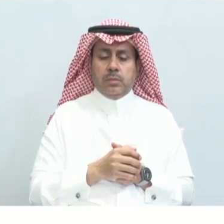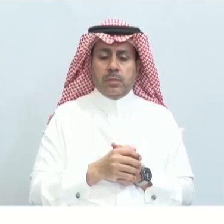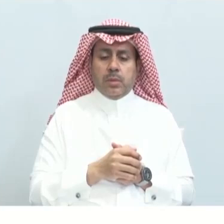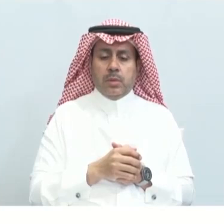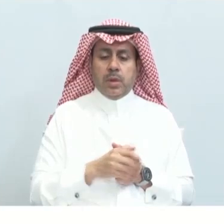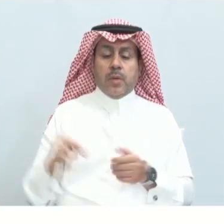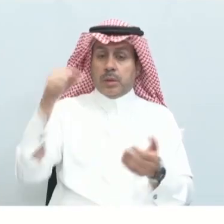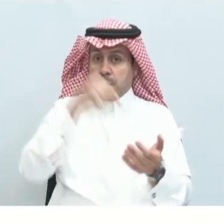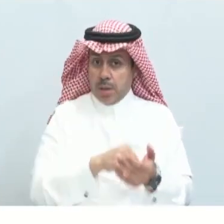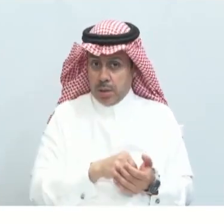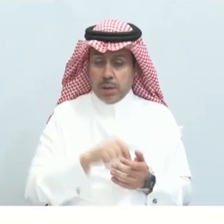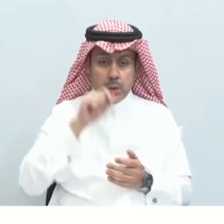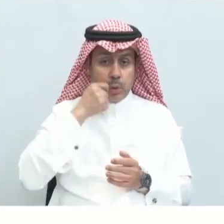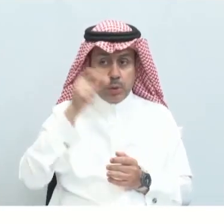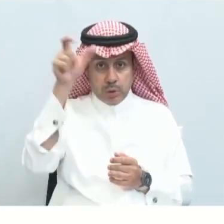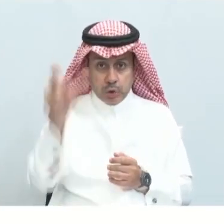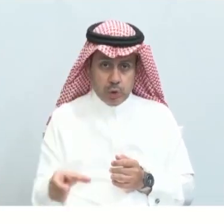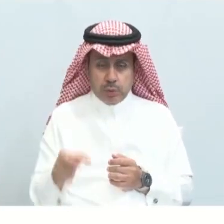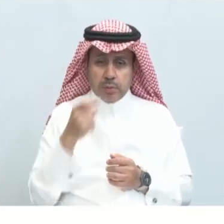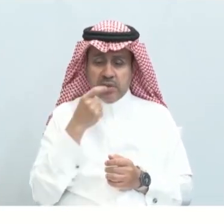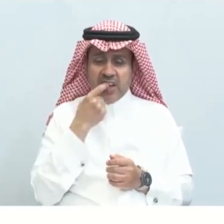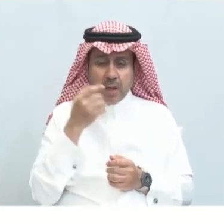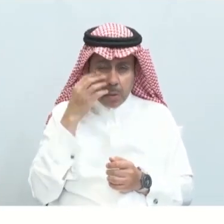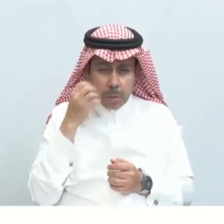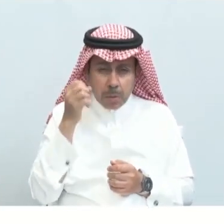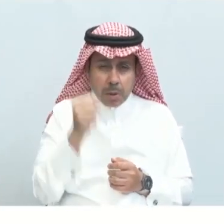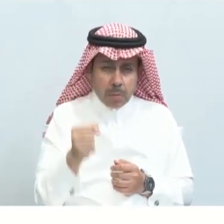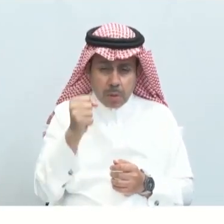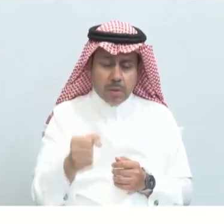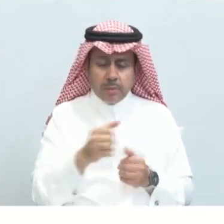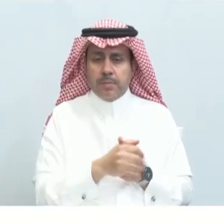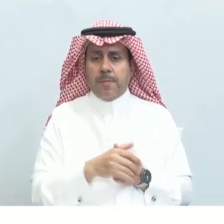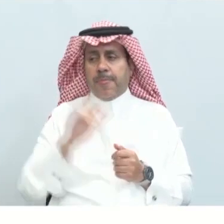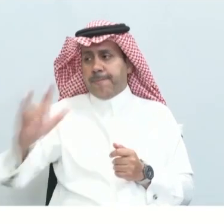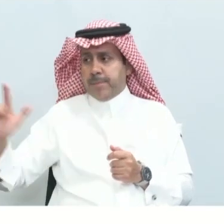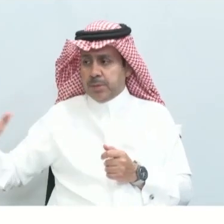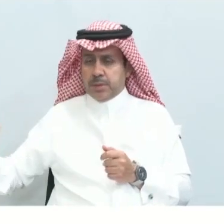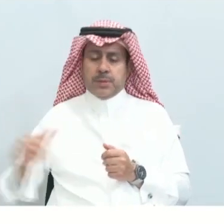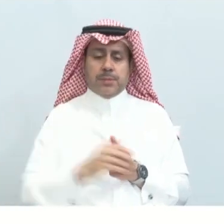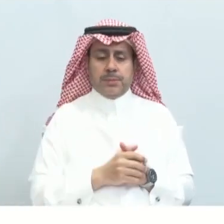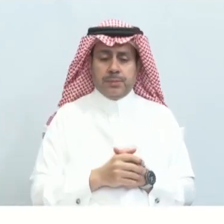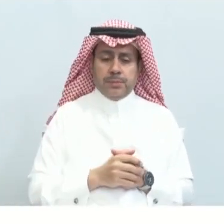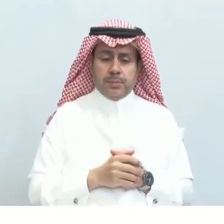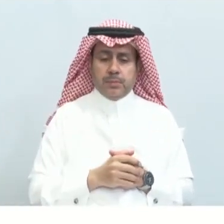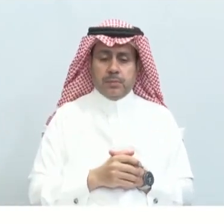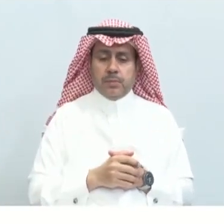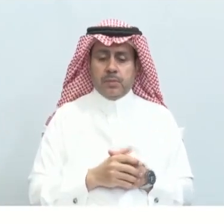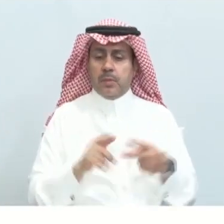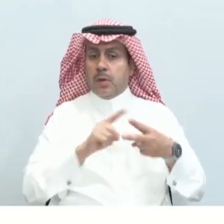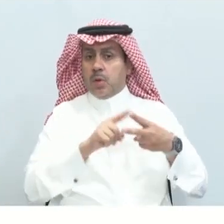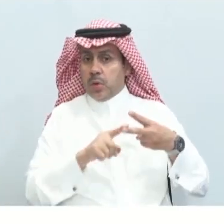اذا دخل رجل كبير السن الى المجلس اي